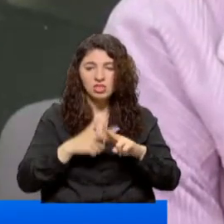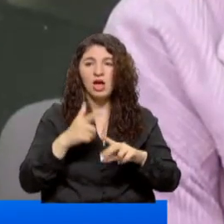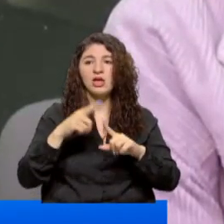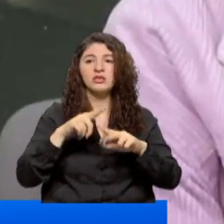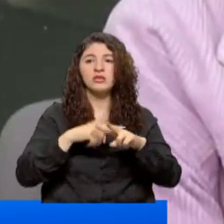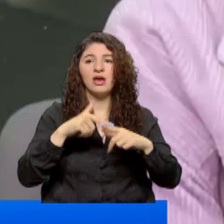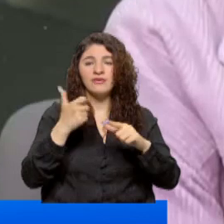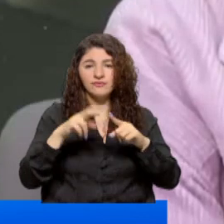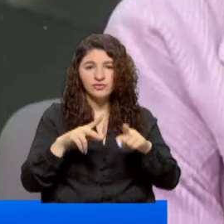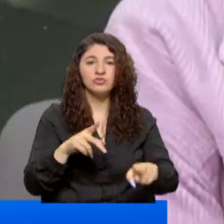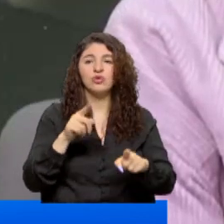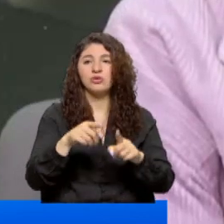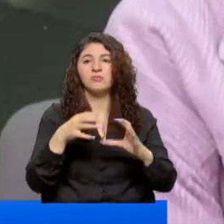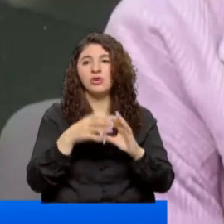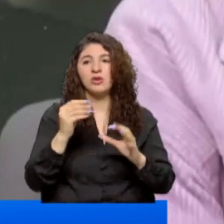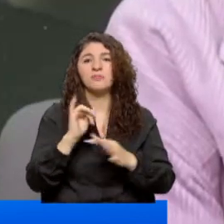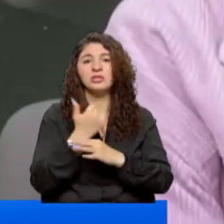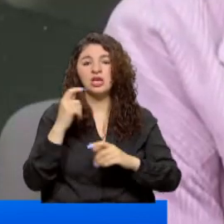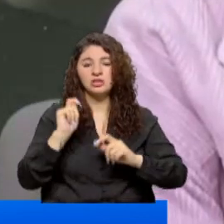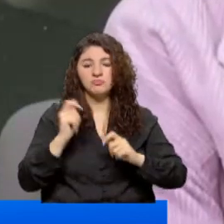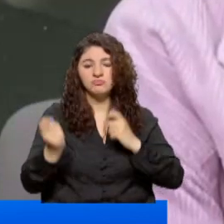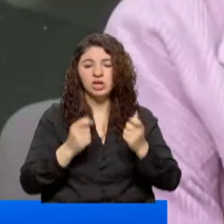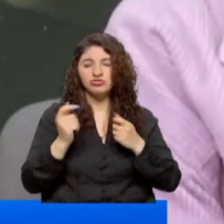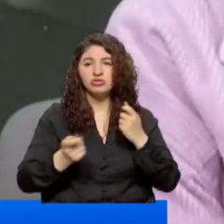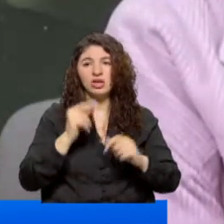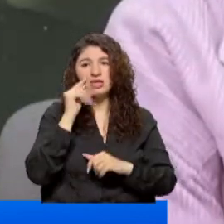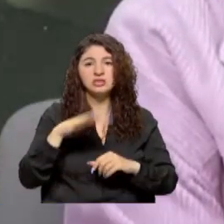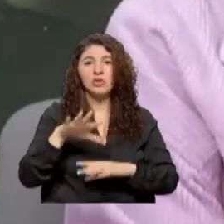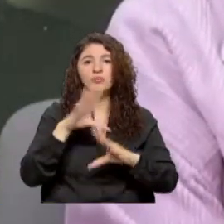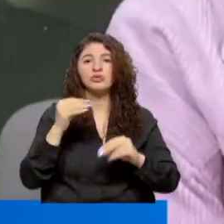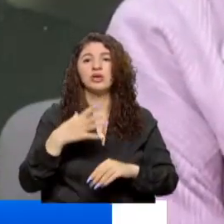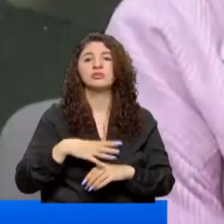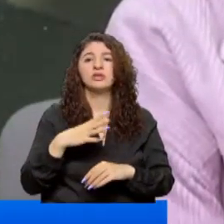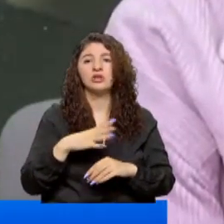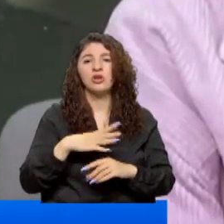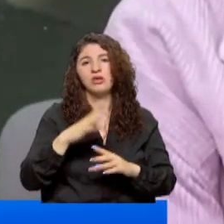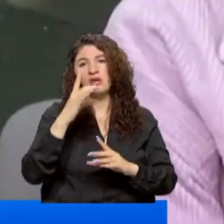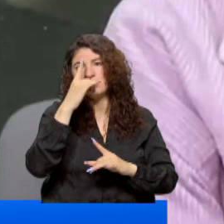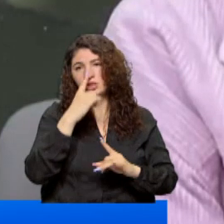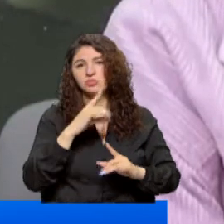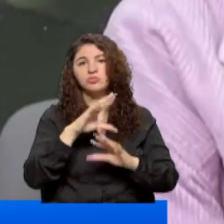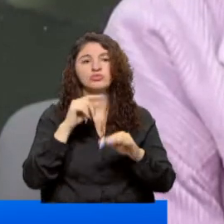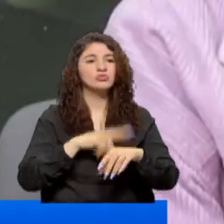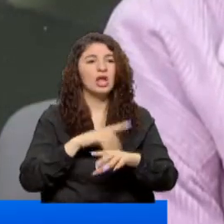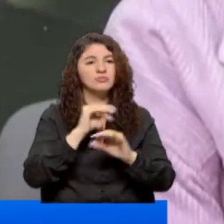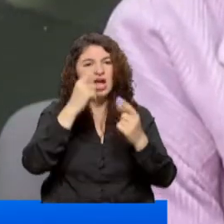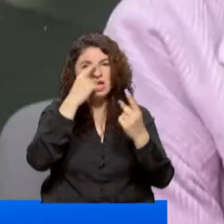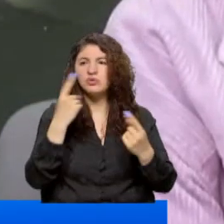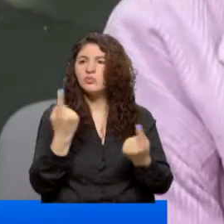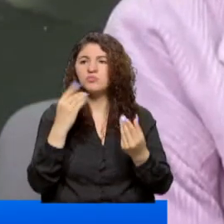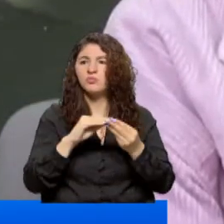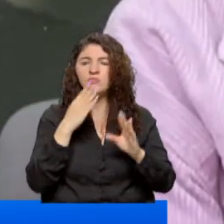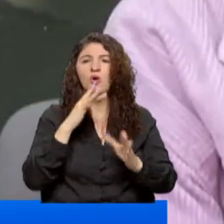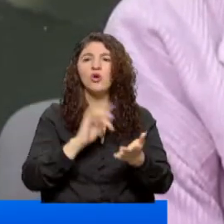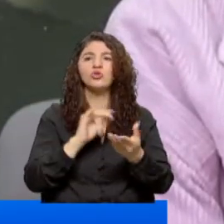Tuğba bağlı olarak mesleklerini icra eden insanlar bütün talepler meşhurdur bütün süreçleri resmidir